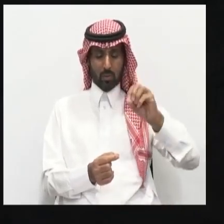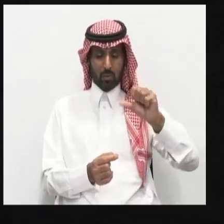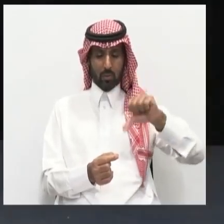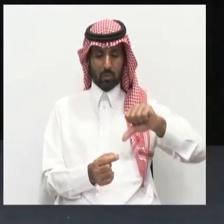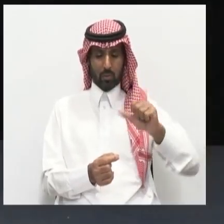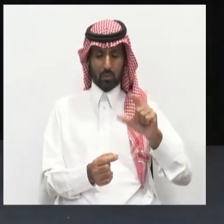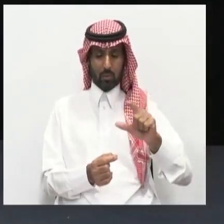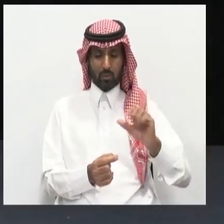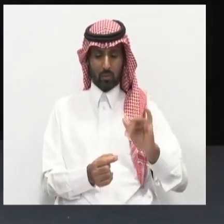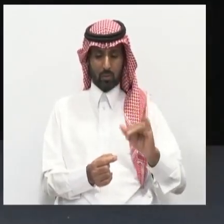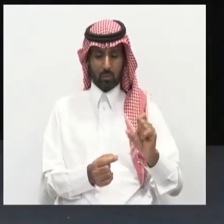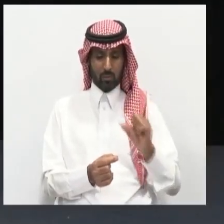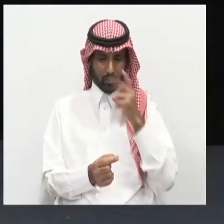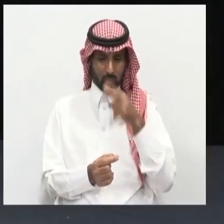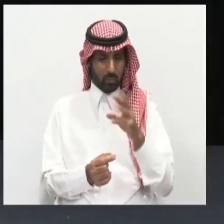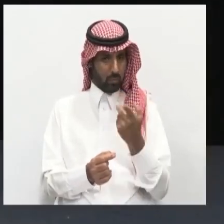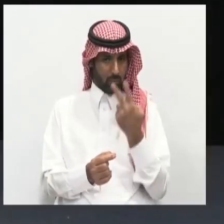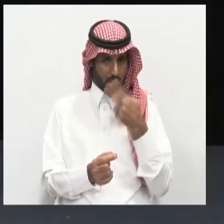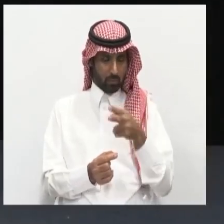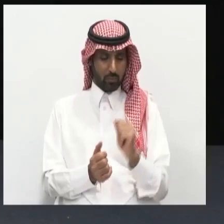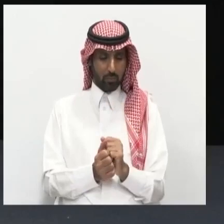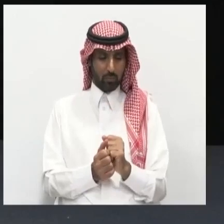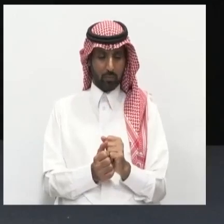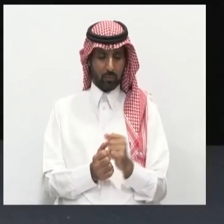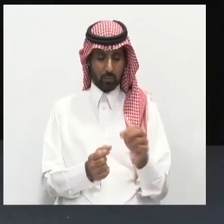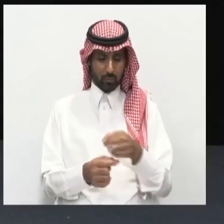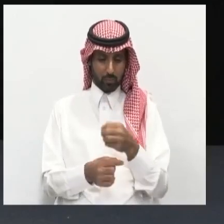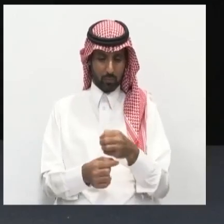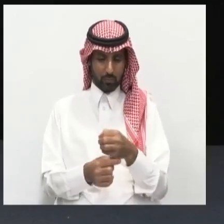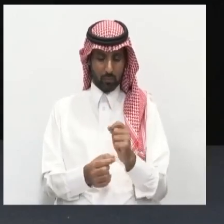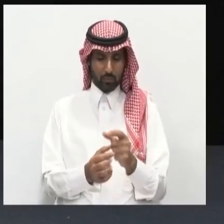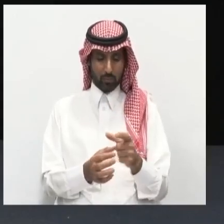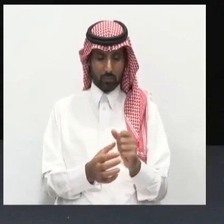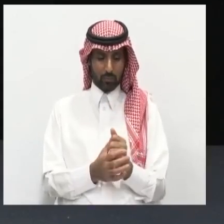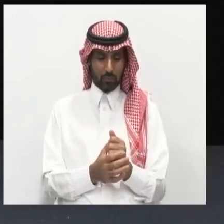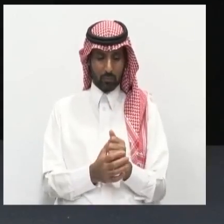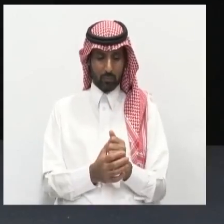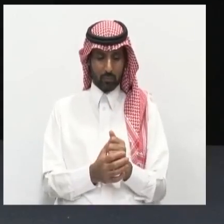يا شباب لاحظ مع التجربه اول شيء لوضع كميه قليله من بيكربونات